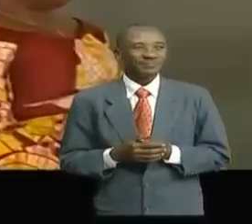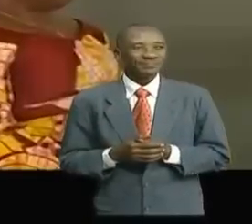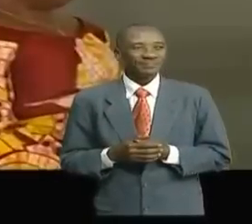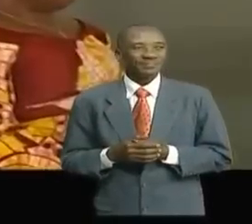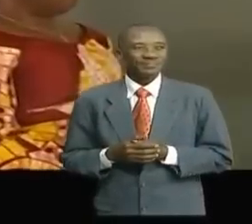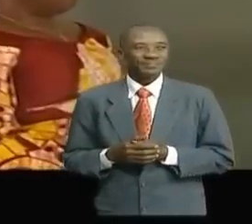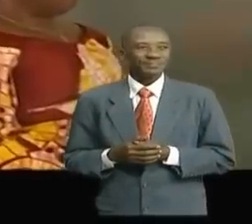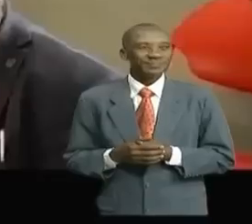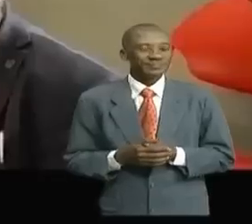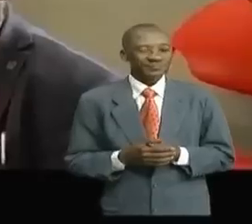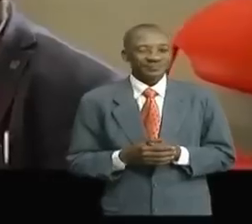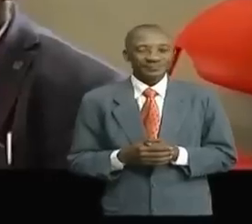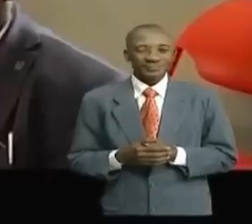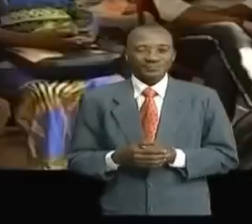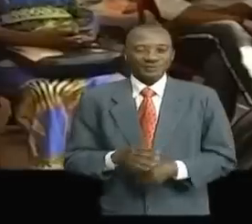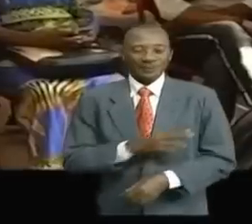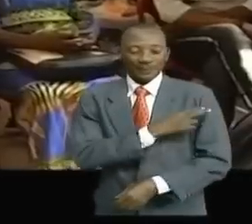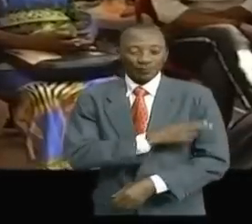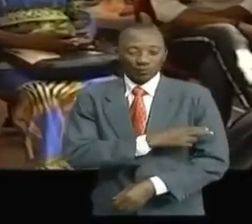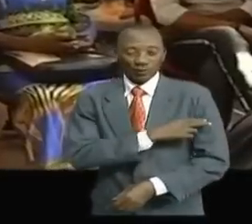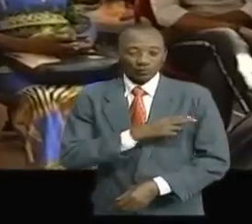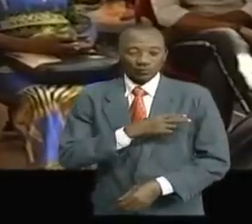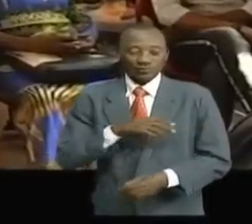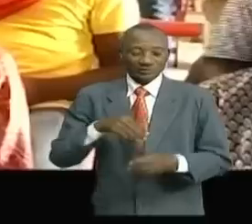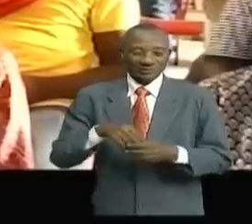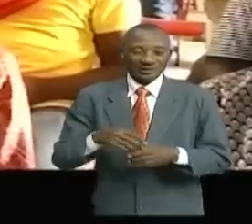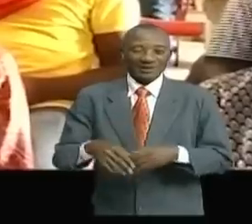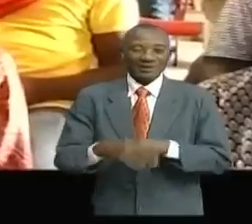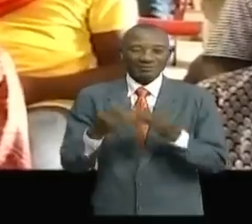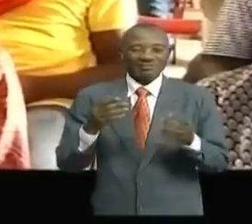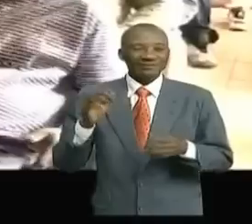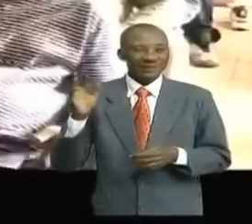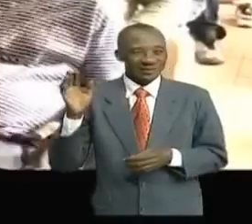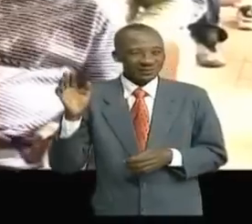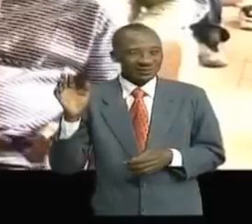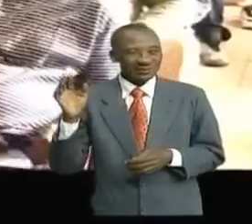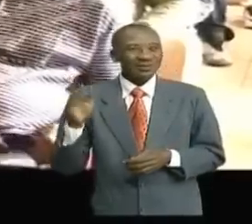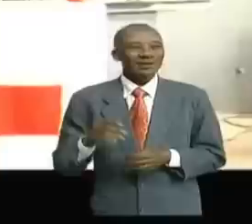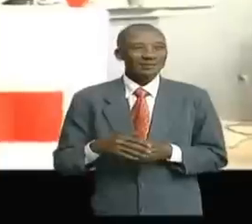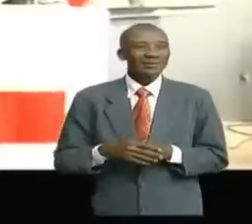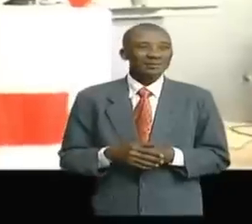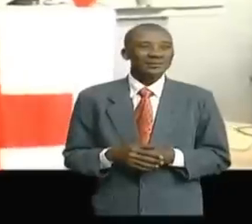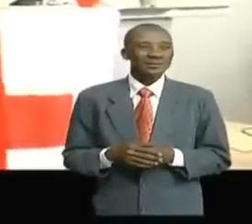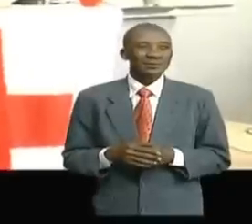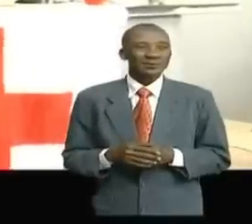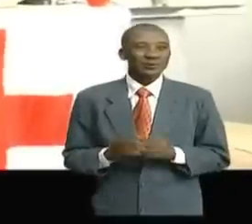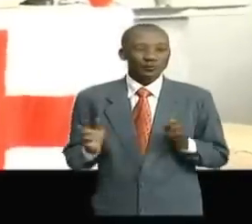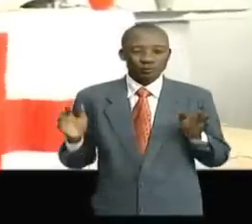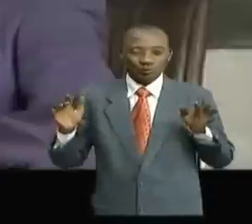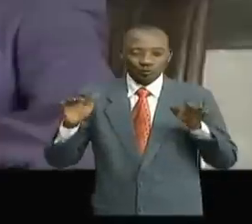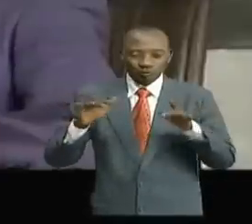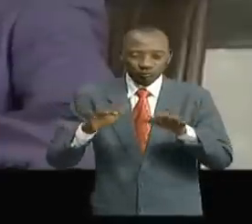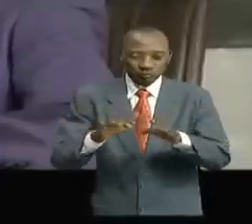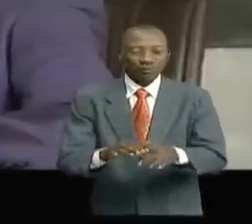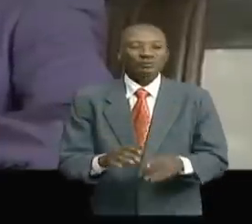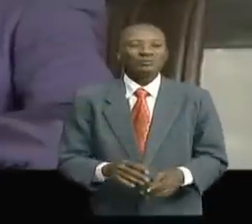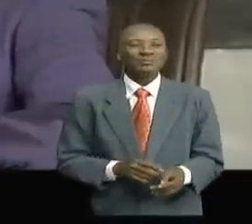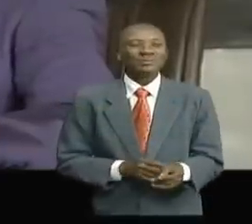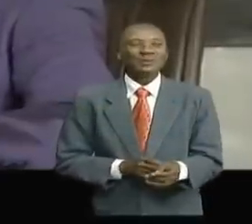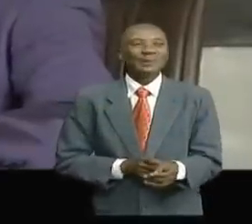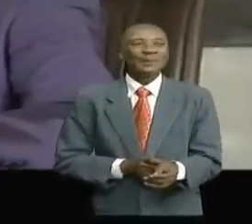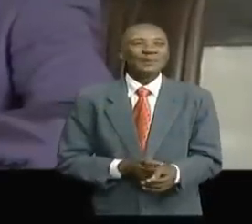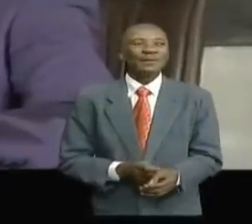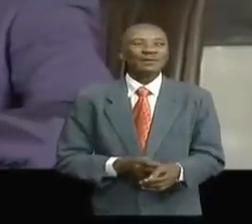la Croix-Rouge de la ville-province Kinshasa, les corps professoraux et les administratifs de l'UCCR ont évalué dans leurs secteurs respectifs